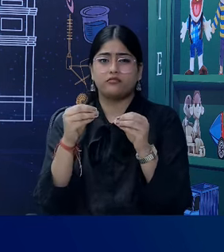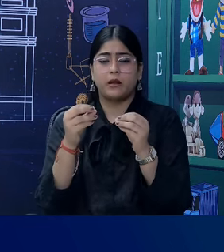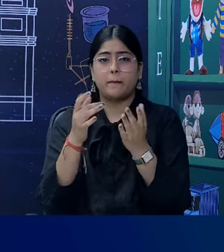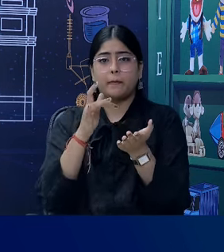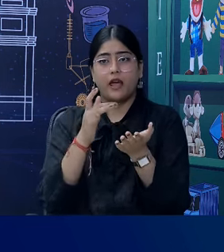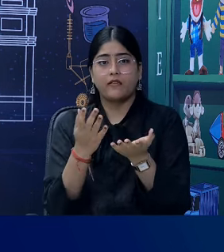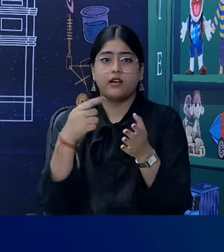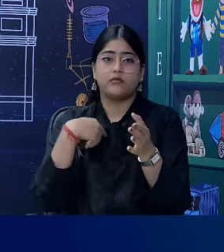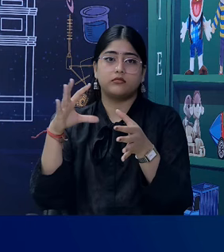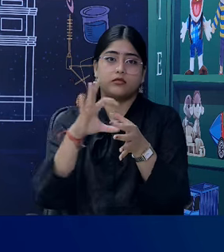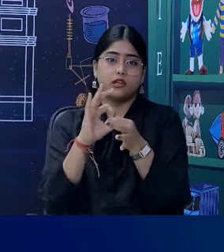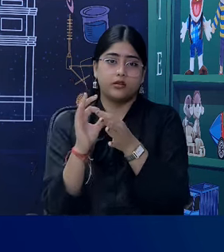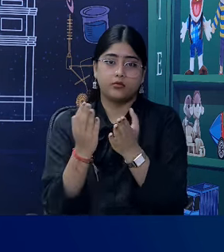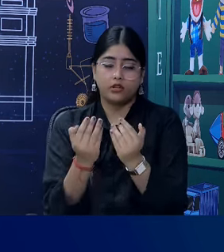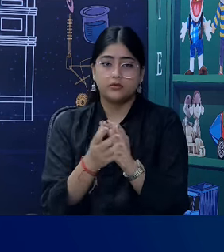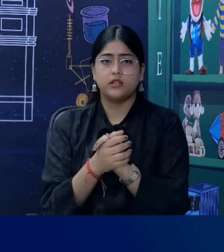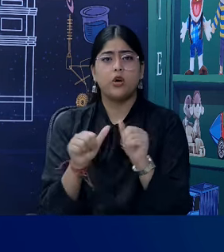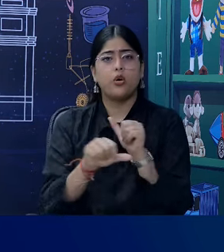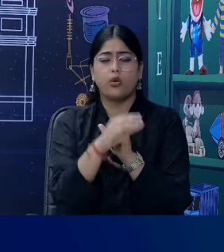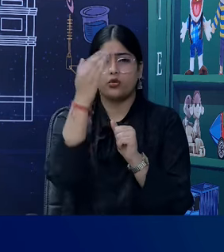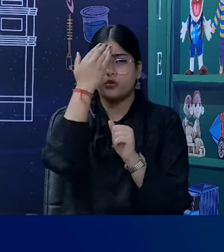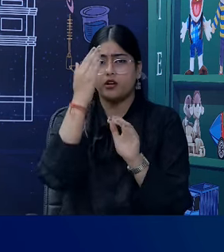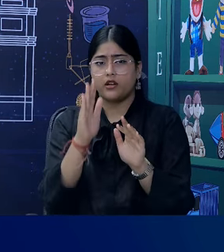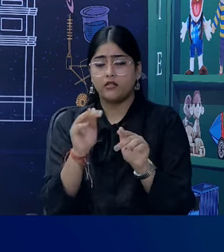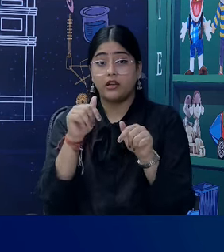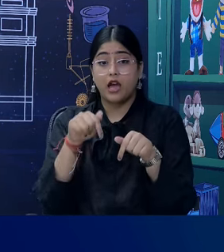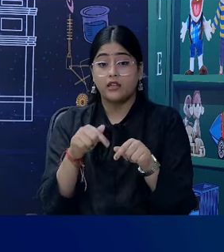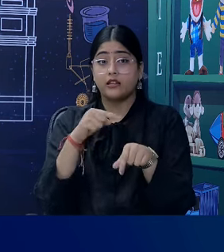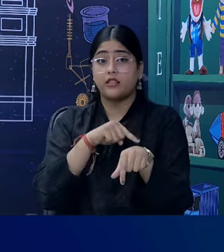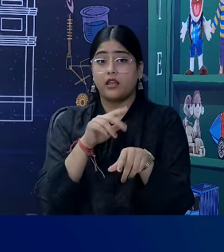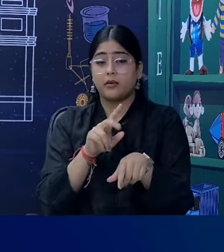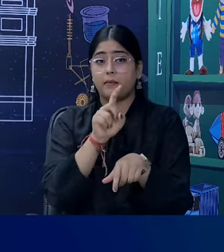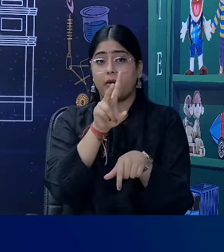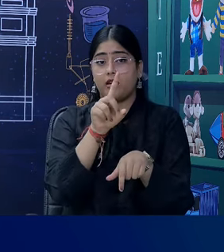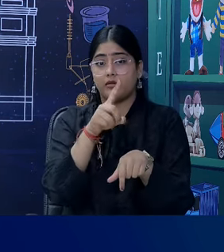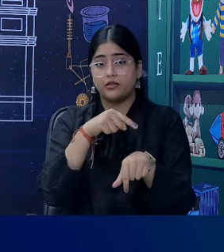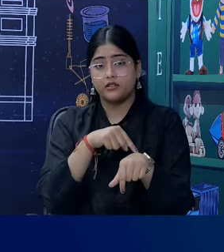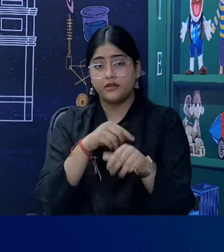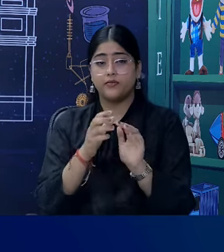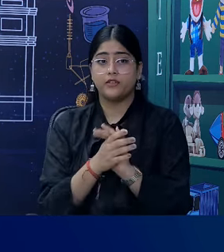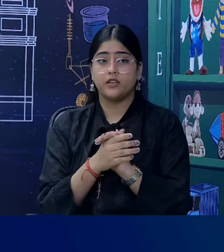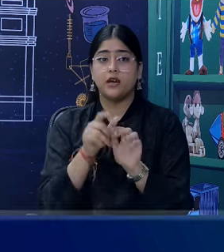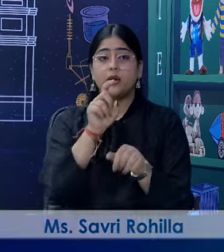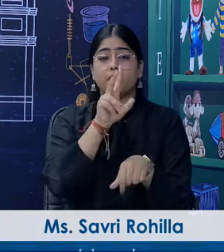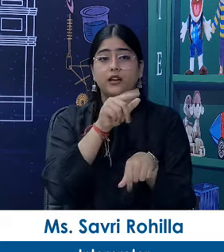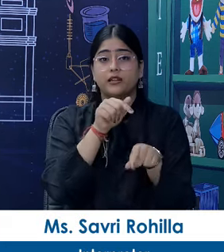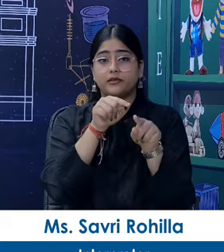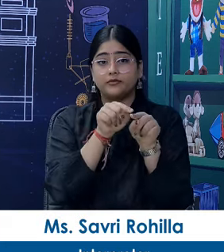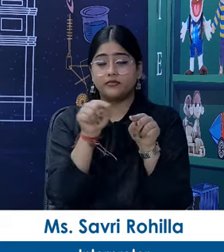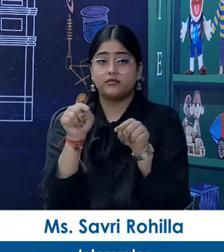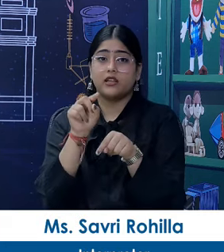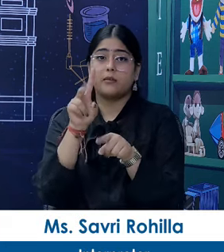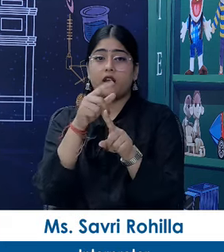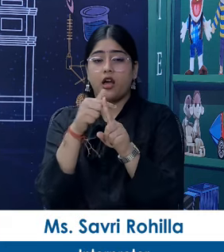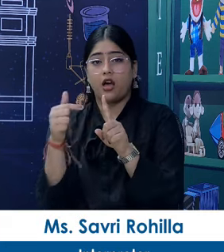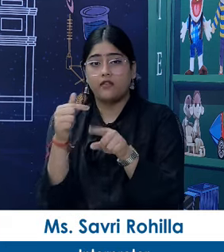साथ सकते हैं जैसा कि आप सभी जानते हैं कि 12:00 बजे का समय हो चुका है आपकी घड़ी पर 12 से 12:30 हम लेकर आते